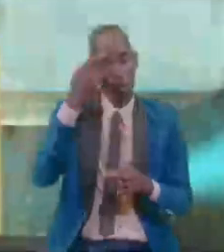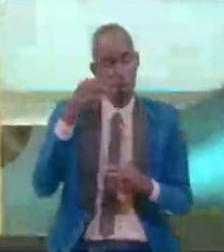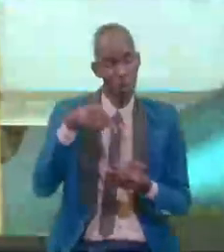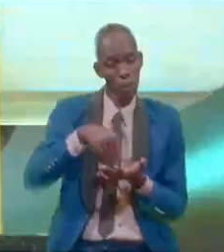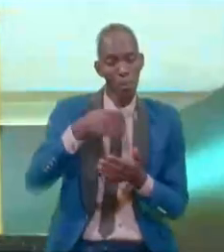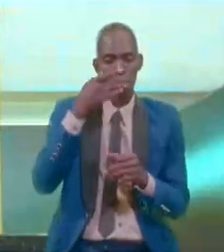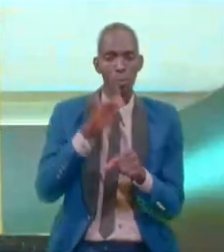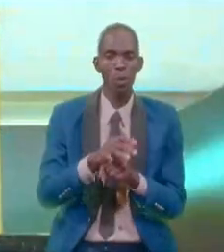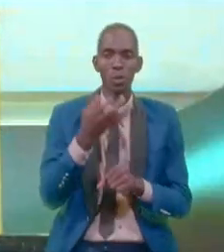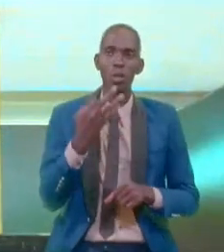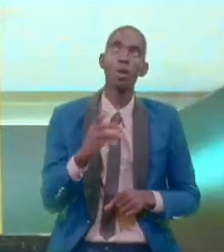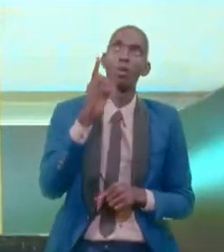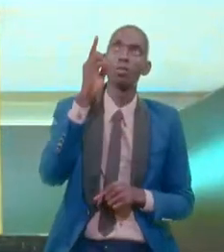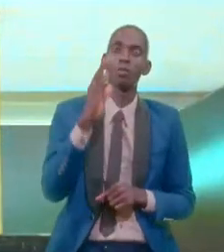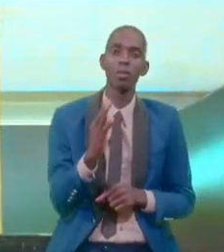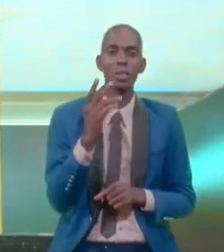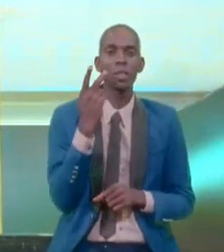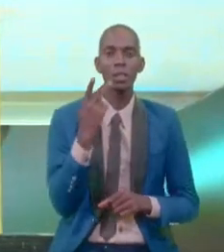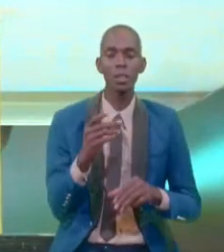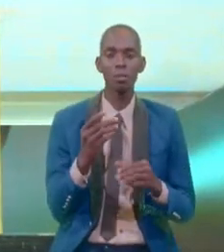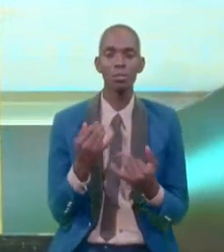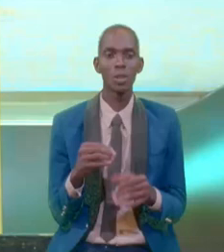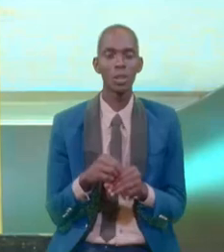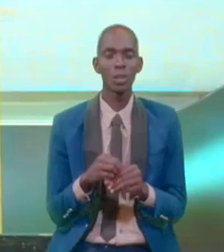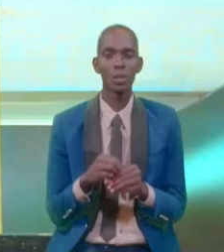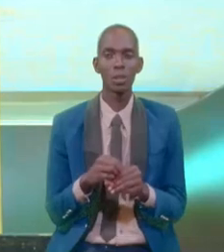cette promesse de Dieu, revenons